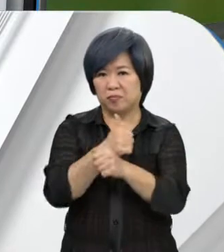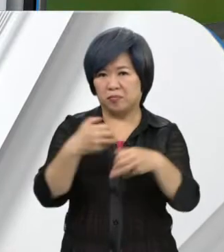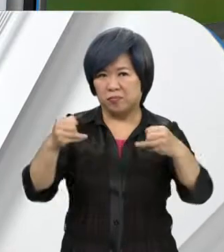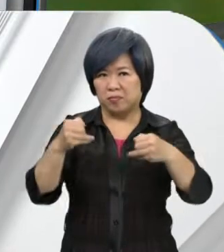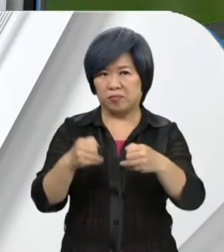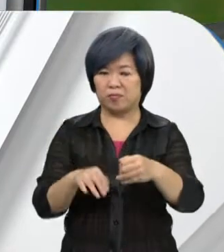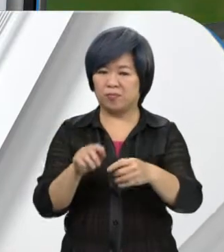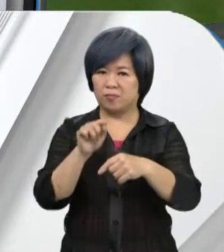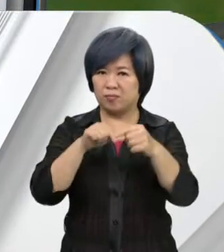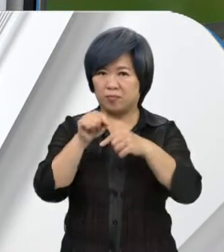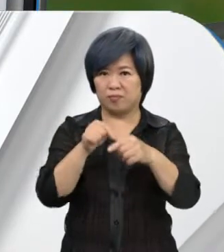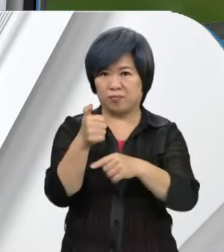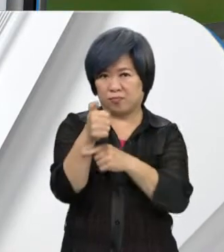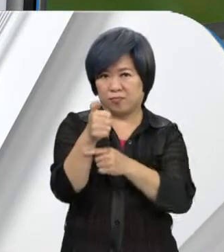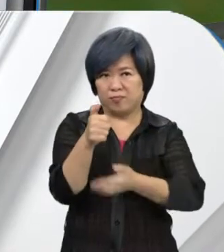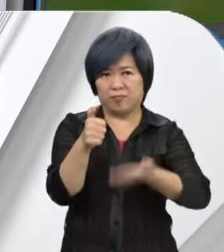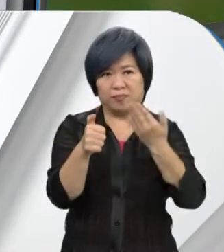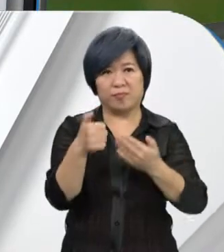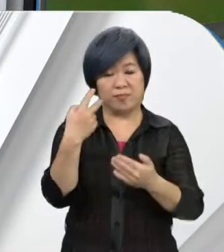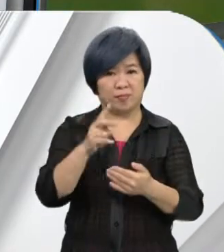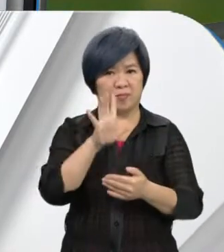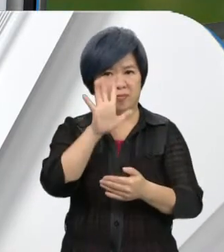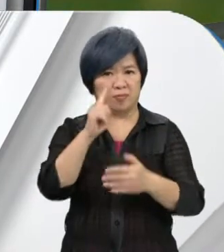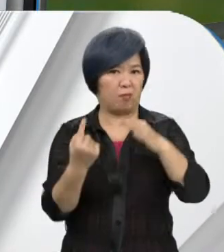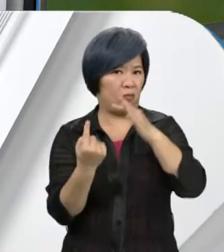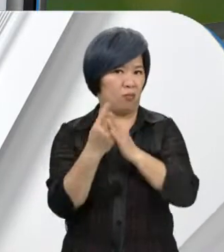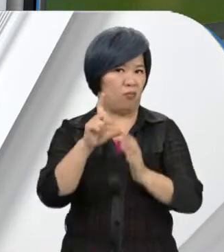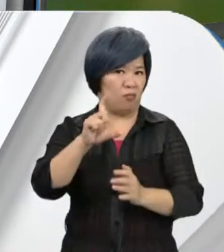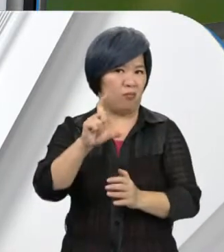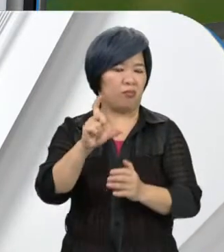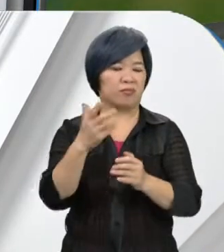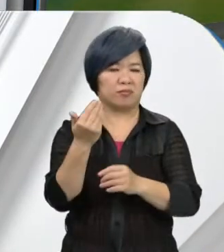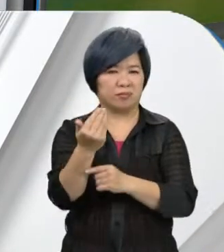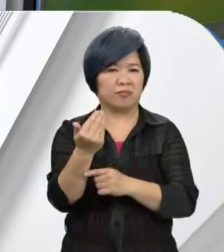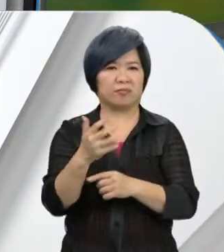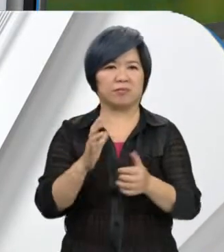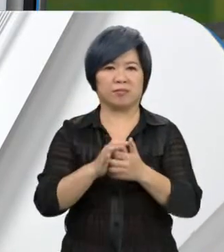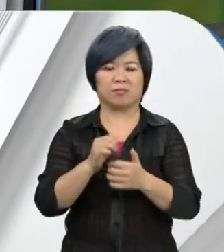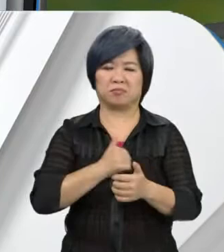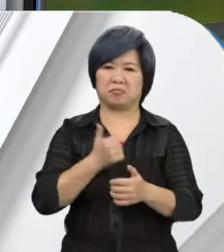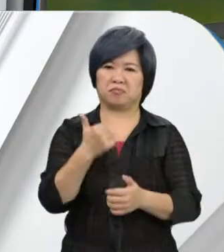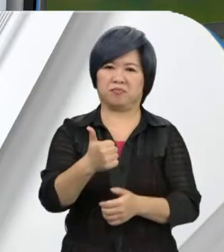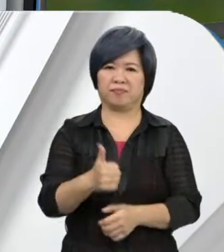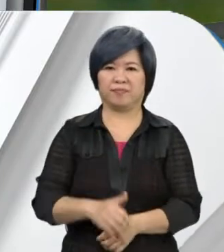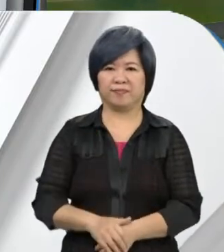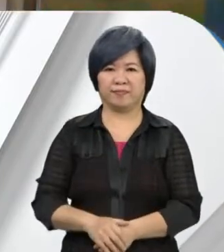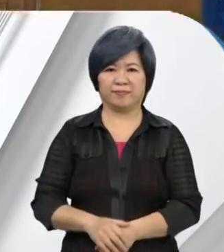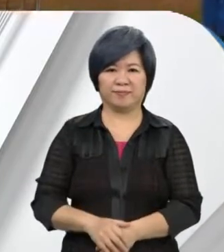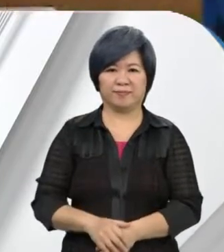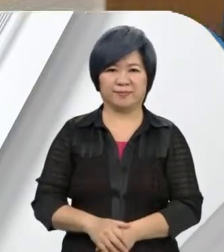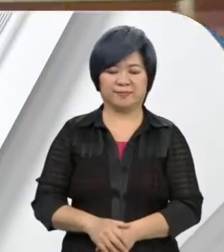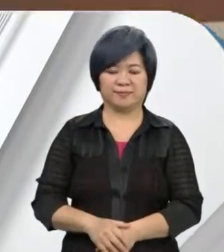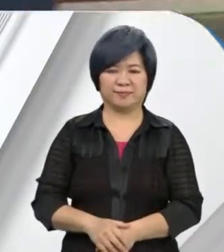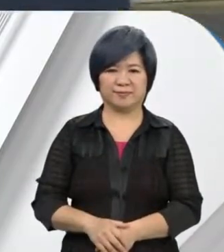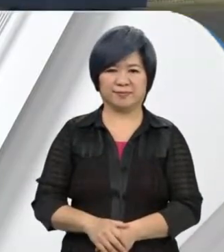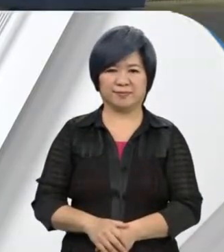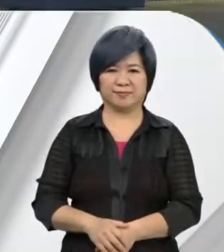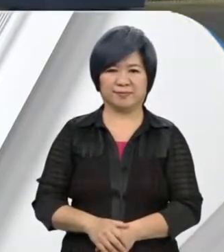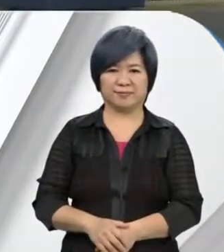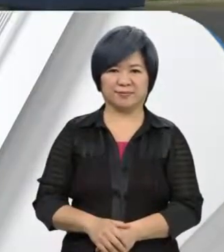都就50几分下降，还有一个人考到69几分，真见动作。